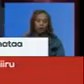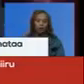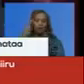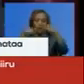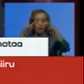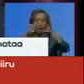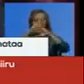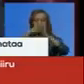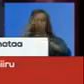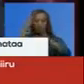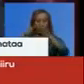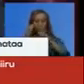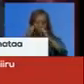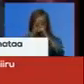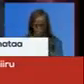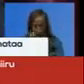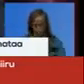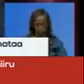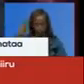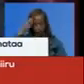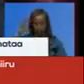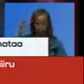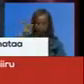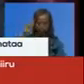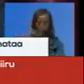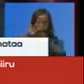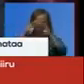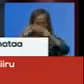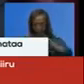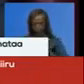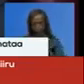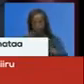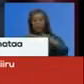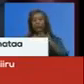የፌደራል ጠቅላይ ፍርድ ቤት ፕሬዝዳንት ክቡር አቶ ዳኘ መላኩ ወደ መድረኩ እንዲመጡ ጋብዛለሁ።